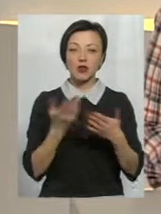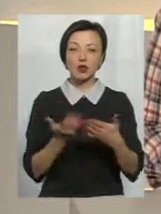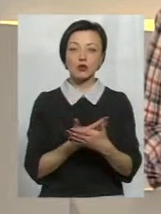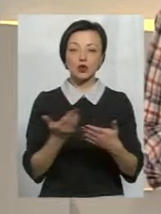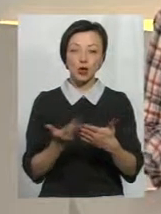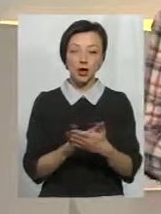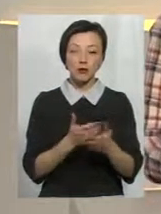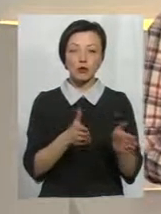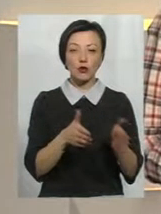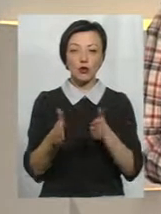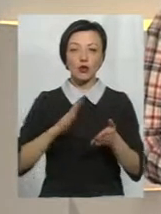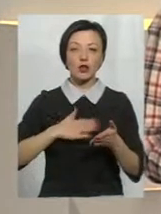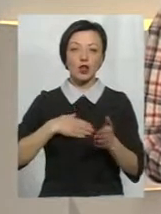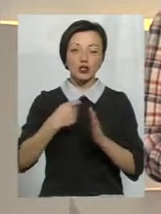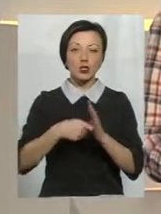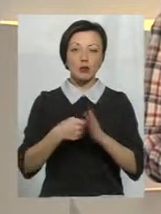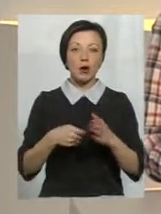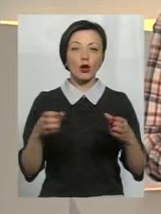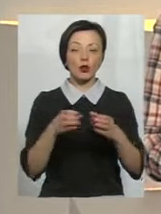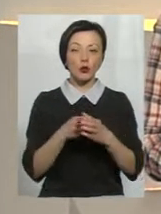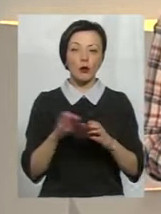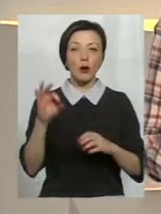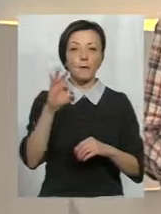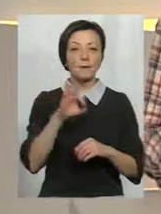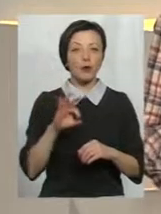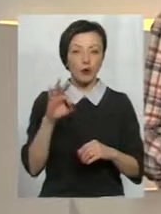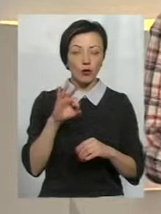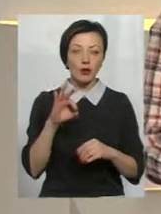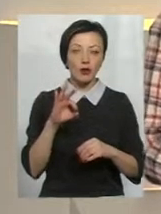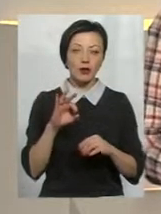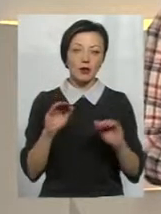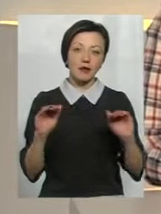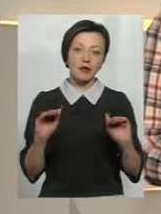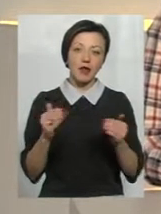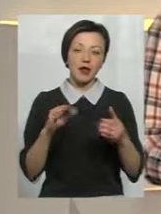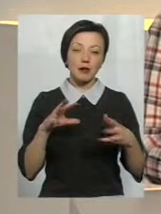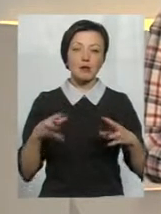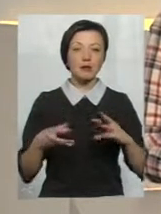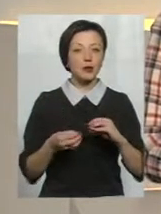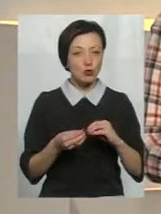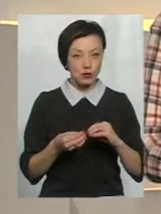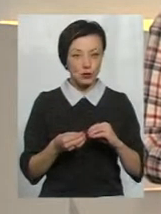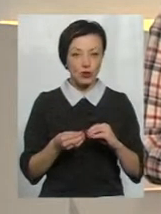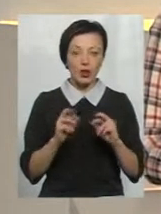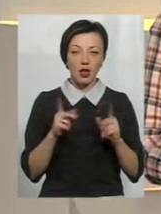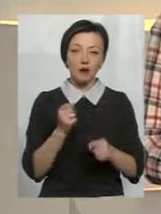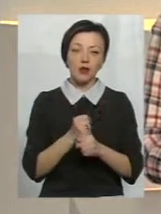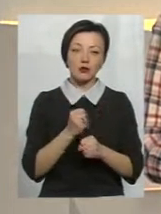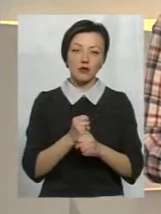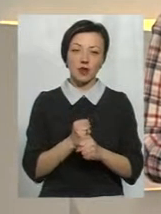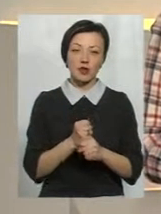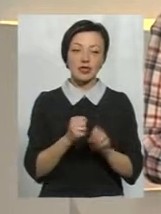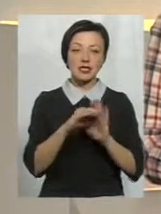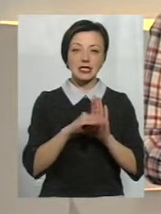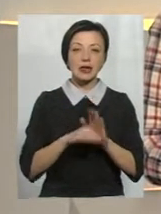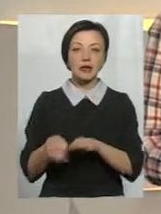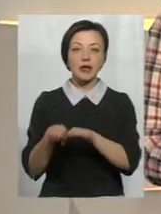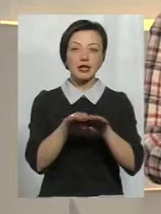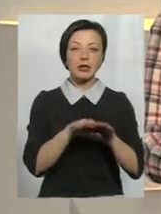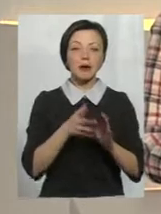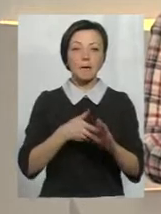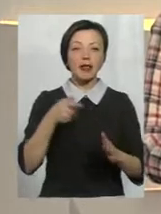який підготувала наша знімальна група про такий собі маленький підсумок, як працювала система єдиних